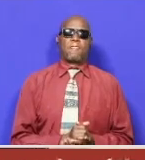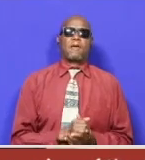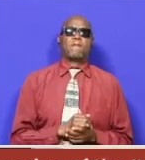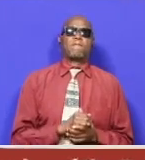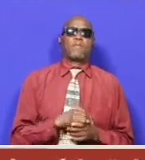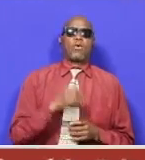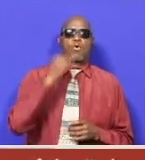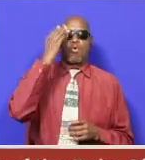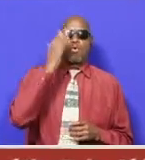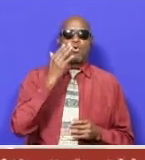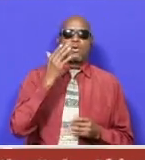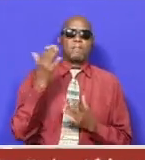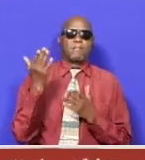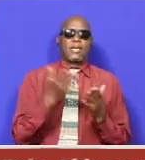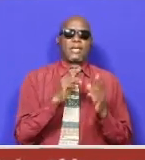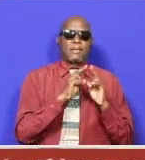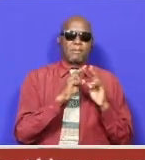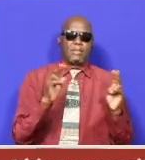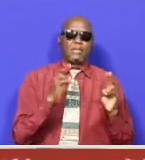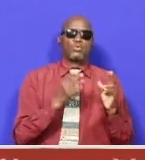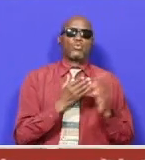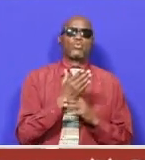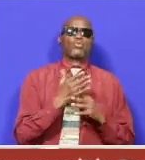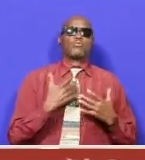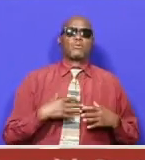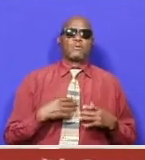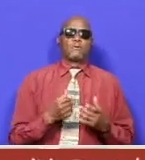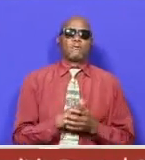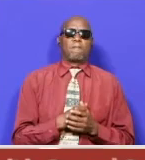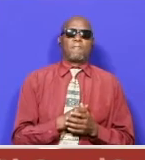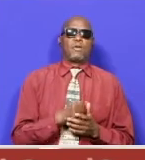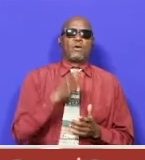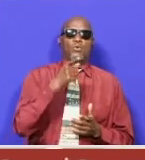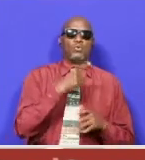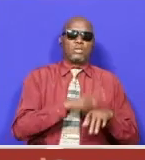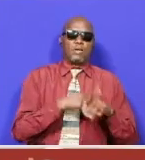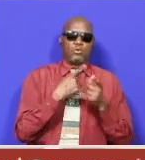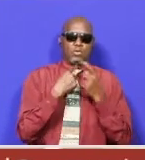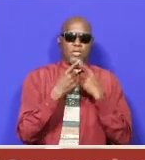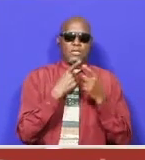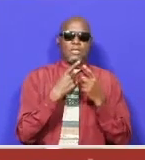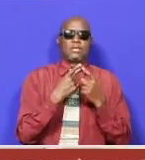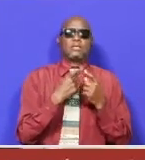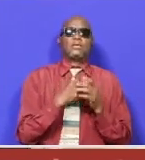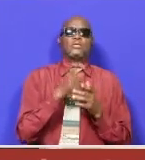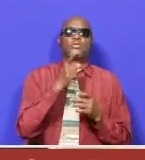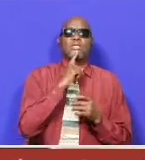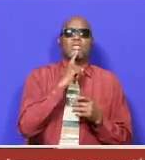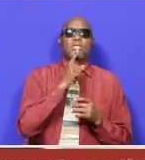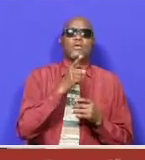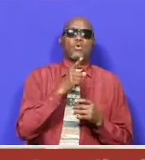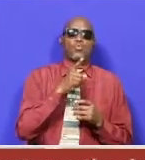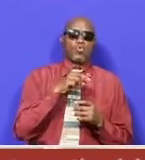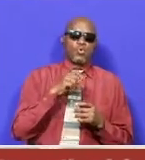amani. Nimeona vile umenena mambo ya nguvu sana. Ukasema utatembea North